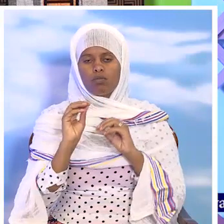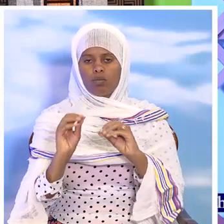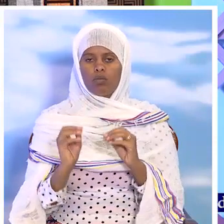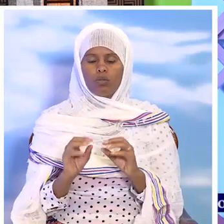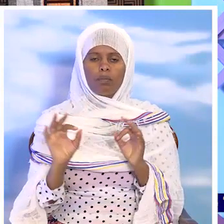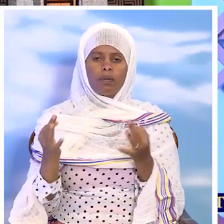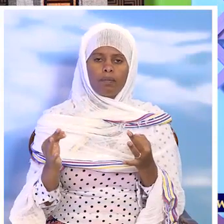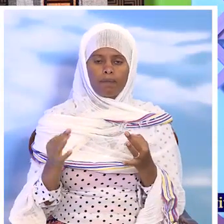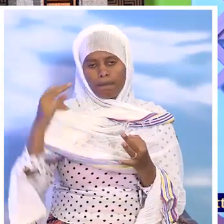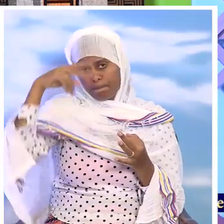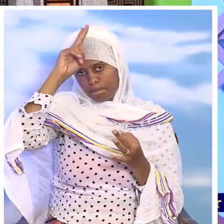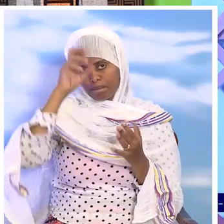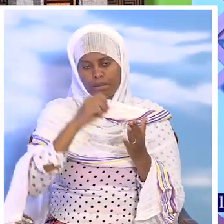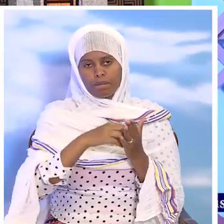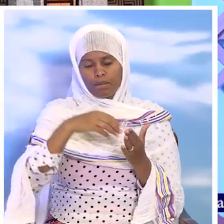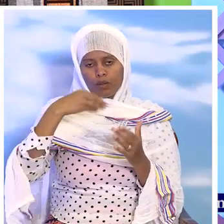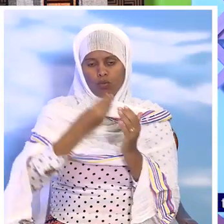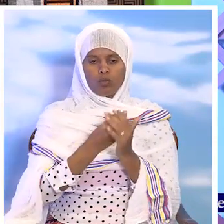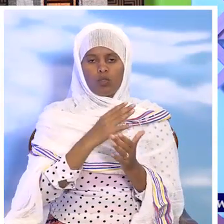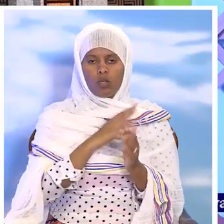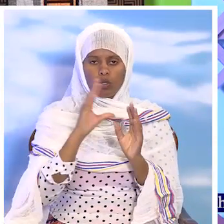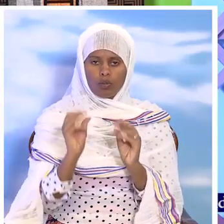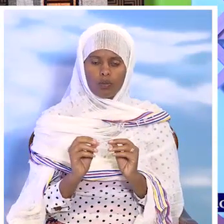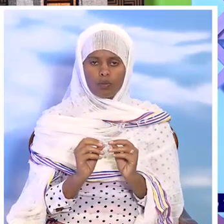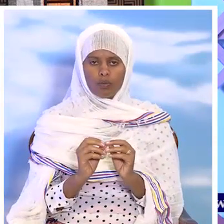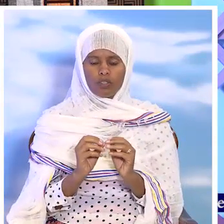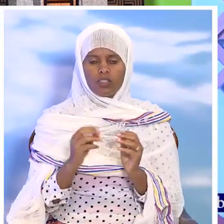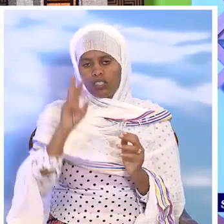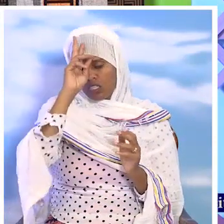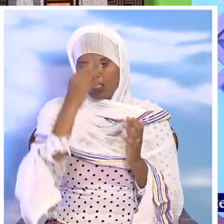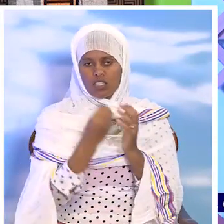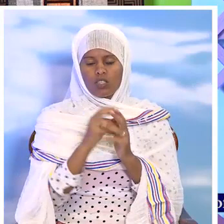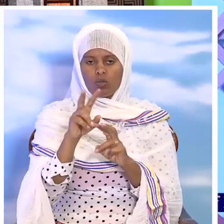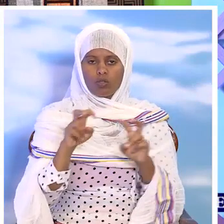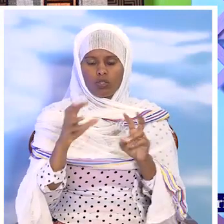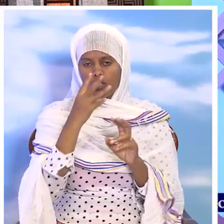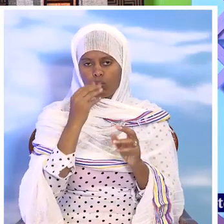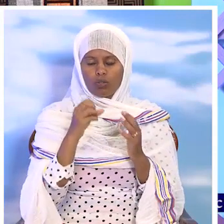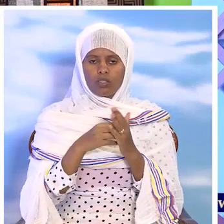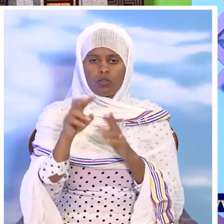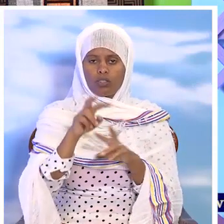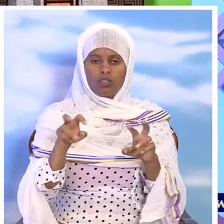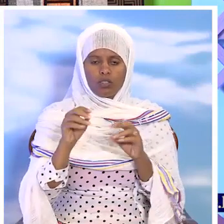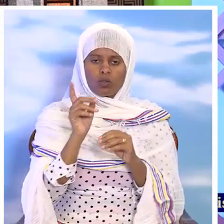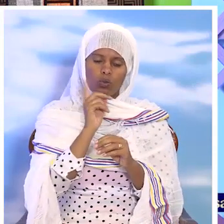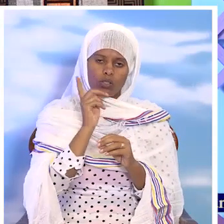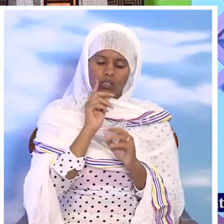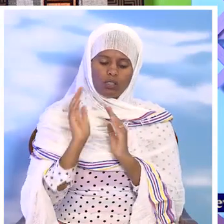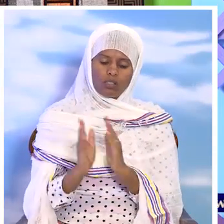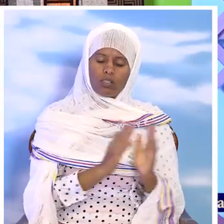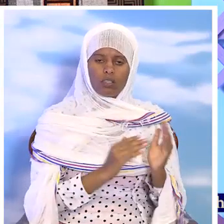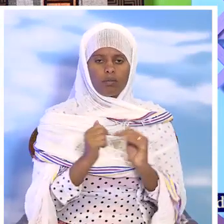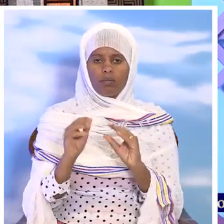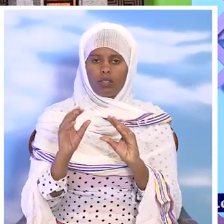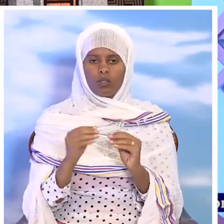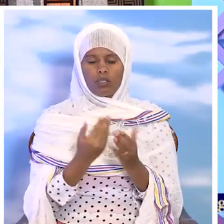እንድሕር ኢልና ፀላእ ሰናያት ስለዝሓደሮ ዲያብሎስ ስለዝሓደሮ ዲያብሎስ ስለዝተቋፃፀሮ ማለት እዩ ይሞት ስለዝተቋፃፀሮ። ስለዚ ኩሉ ግዜ ክንጠንቀቕ ይግበኣና ማለት